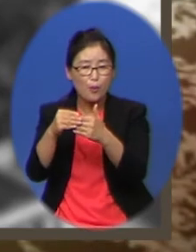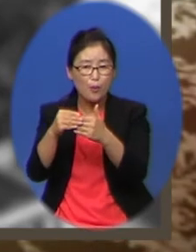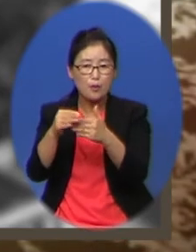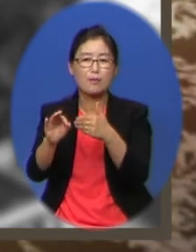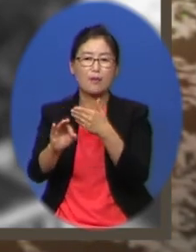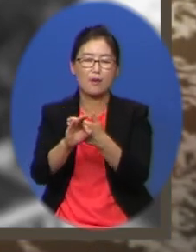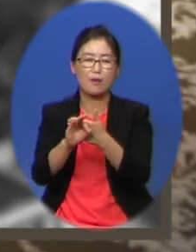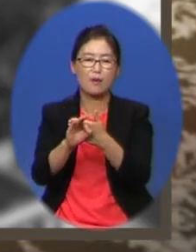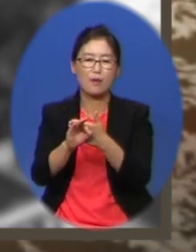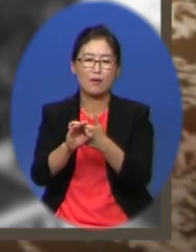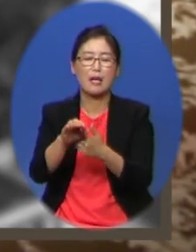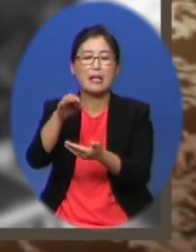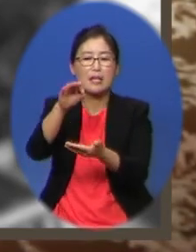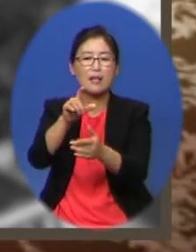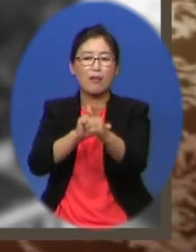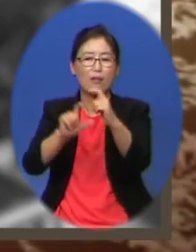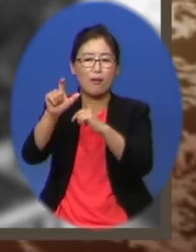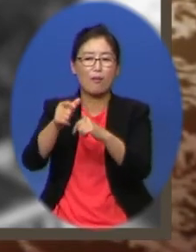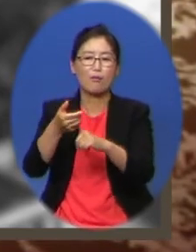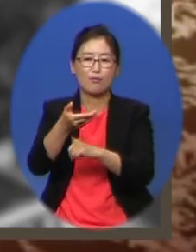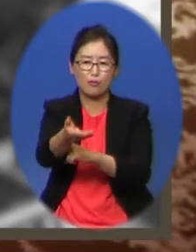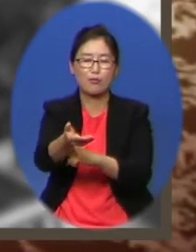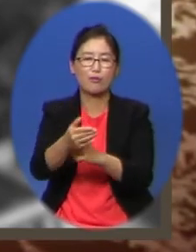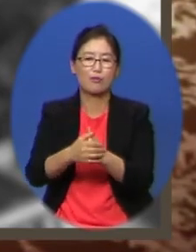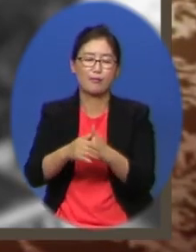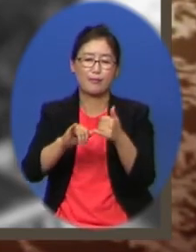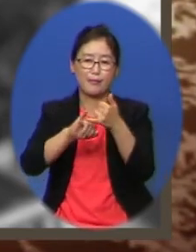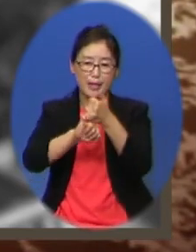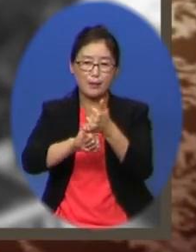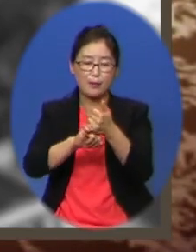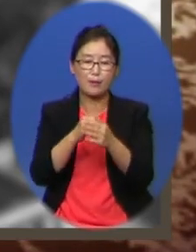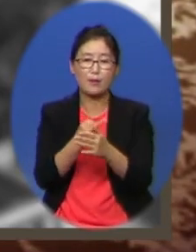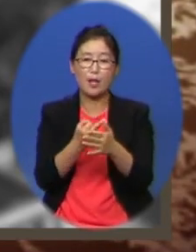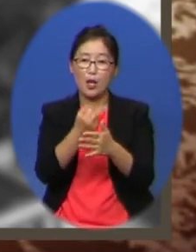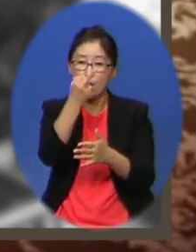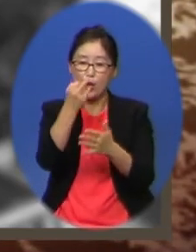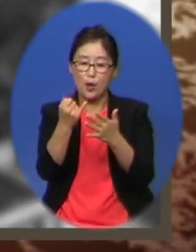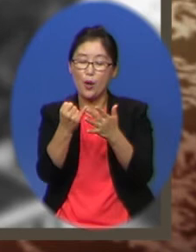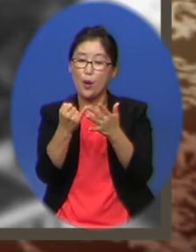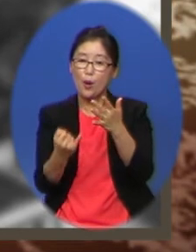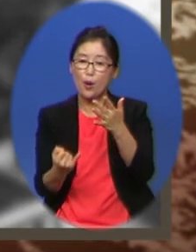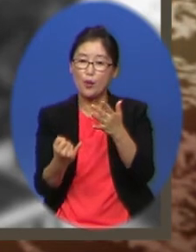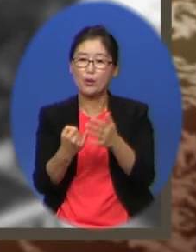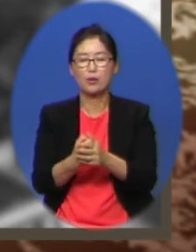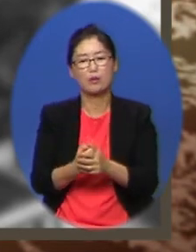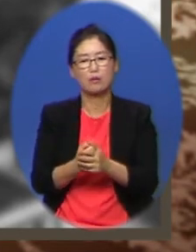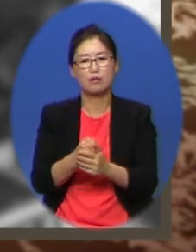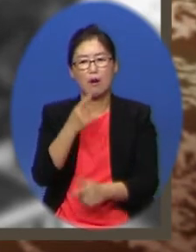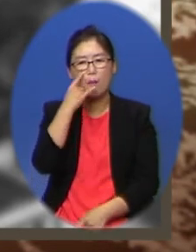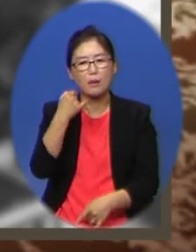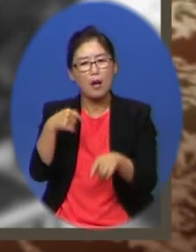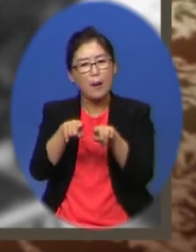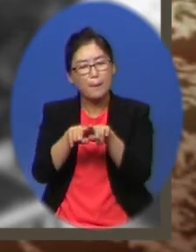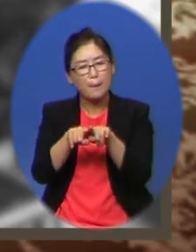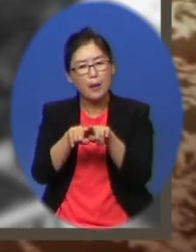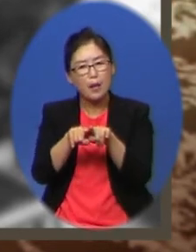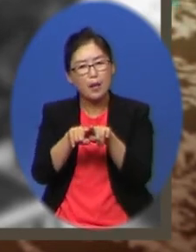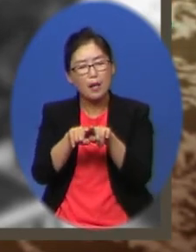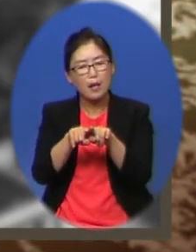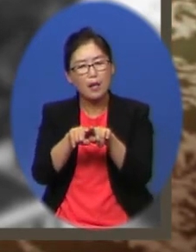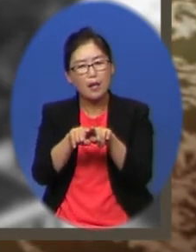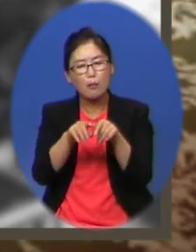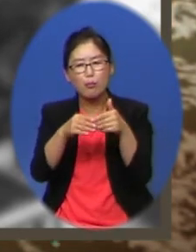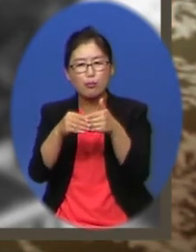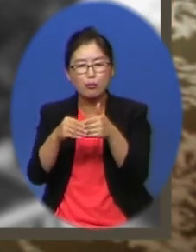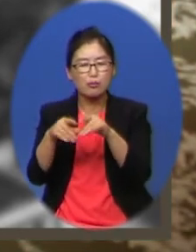재산을 나눠주기로 했습니다. 형과 여동생은 어머니를 모실 생각이 전혀 없었기에 제가 어머니를 모시려